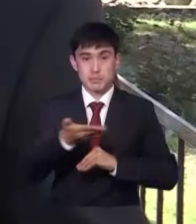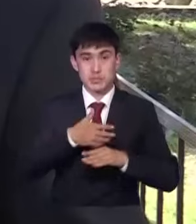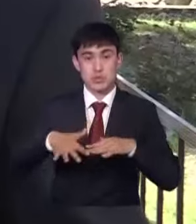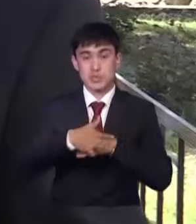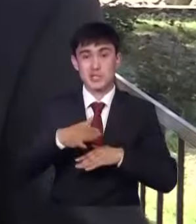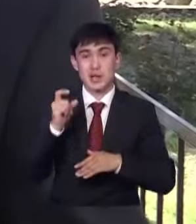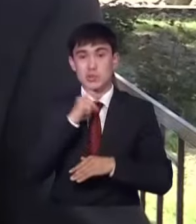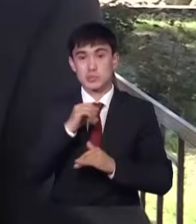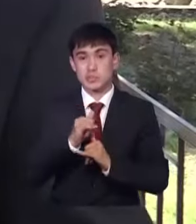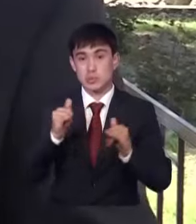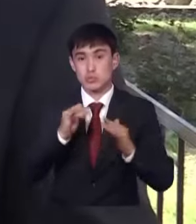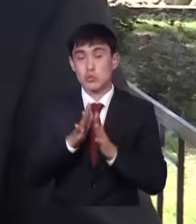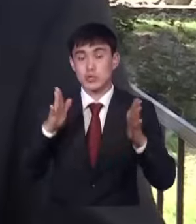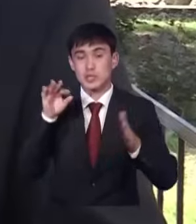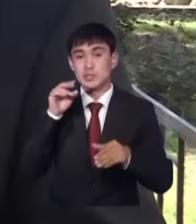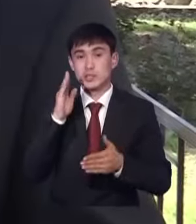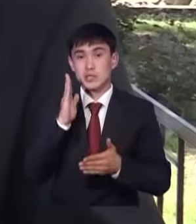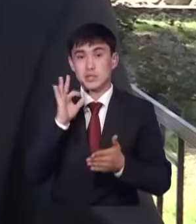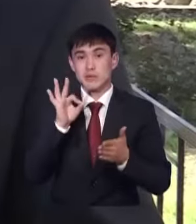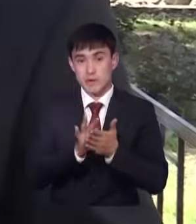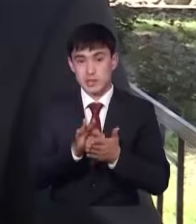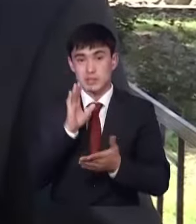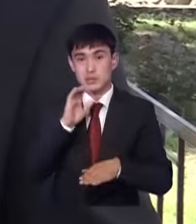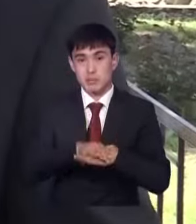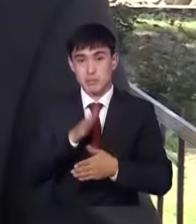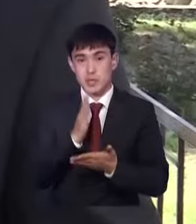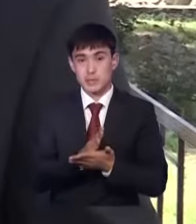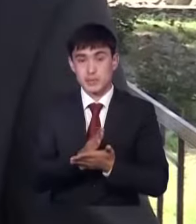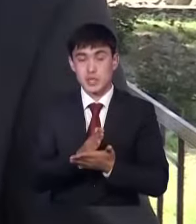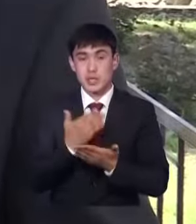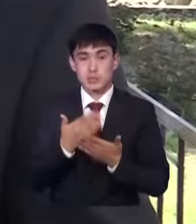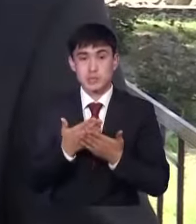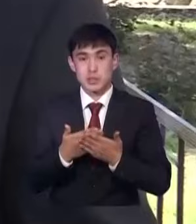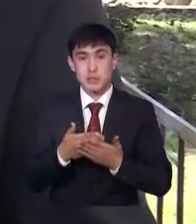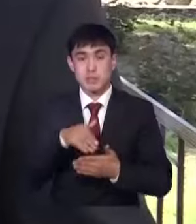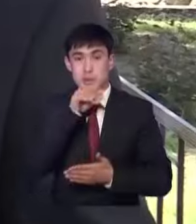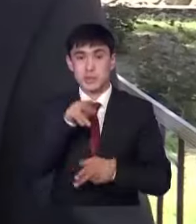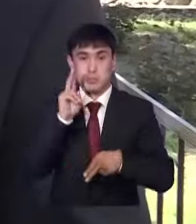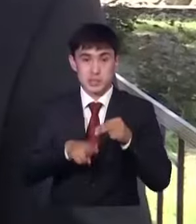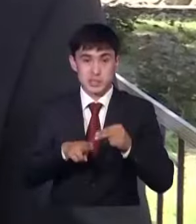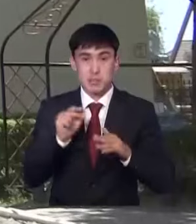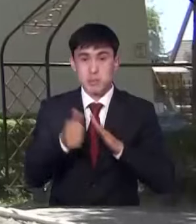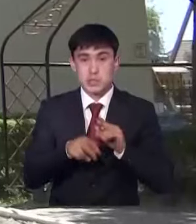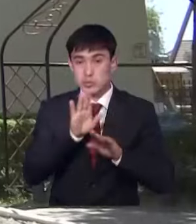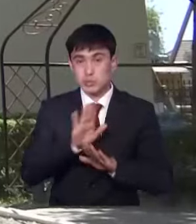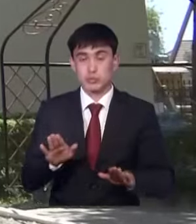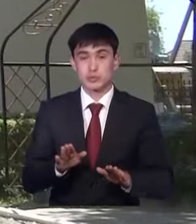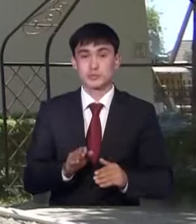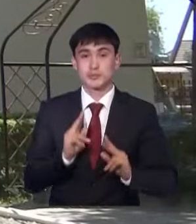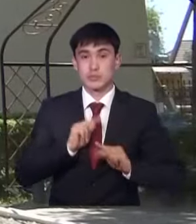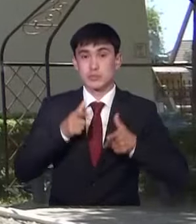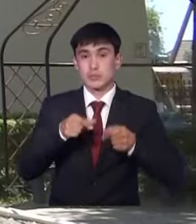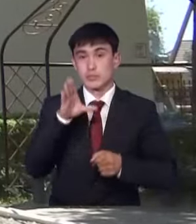өңірдің экономикасын дамытуға үлкен әсер ететін фактор ғой. Сондықтан ол мамандықтар, мысалы, бітірген адам жұмыссыз қалмайды. Жалпы